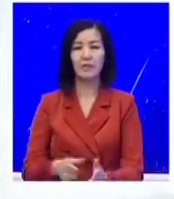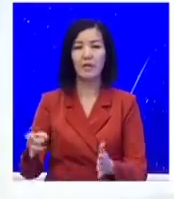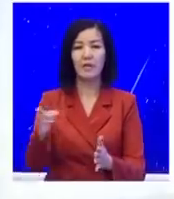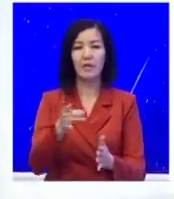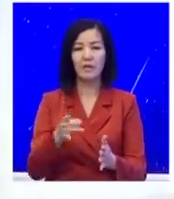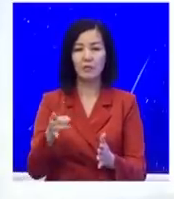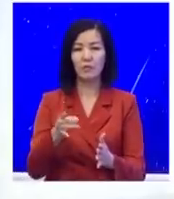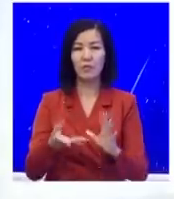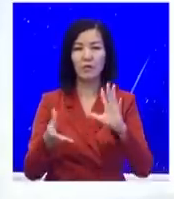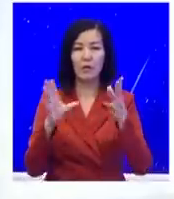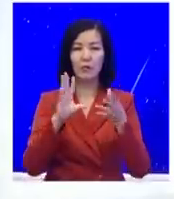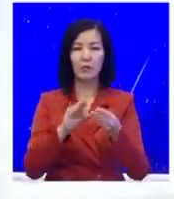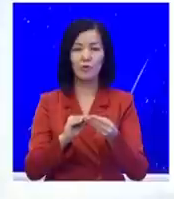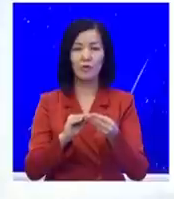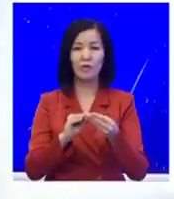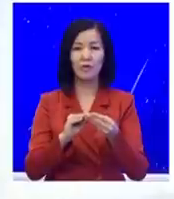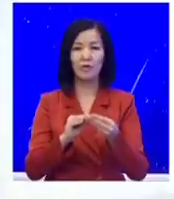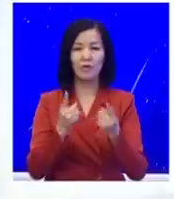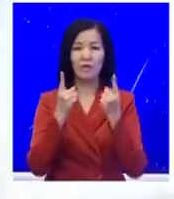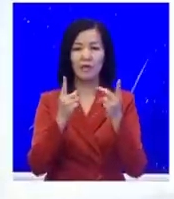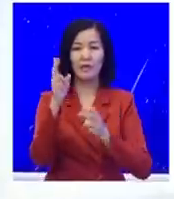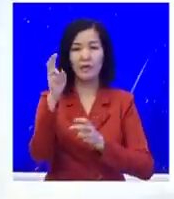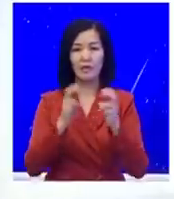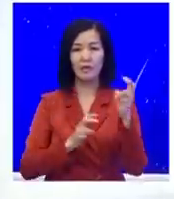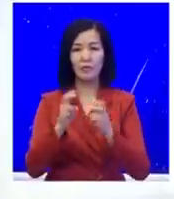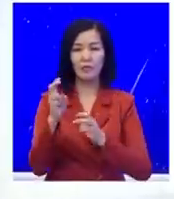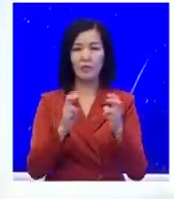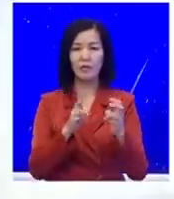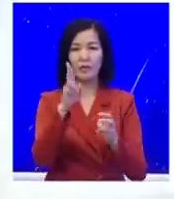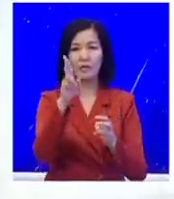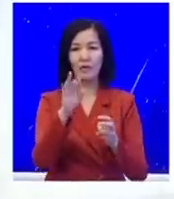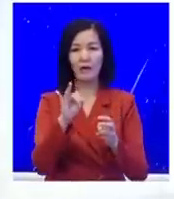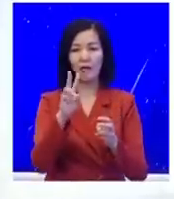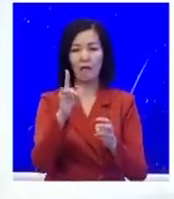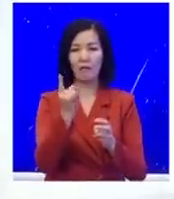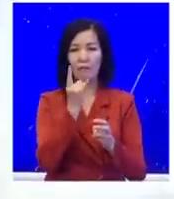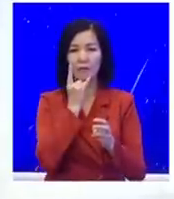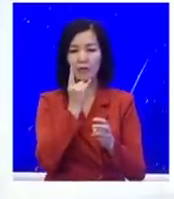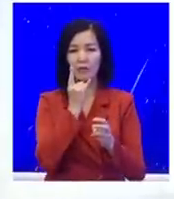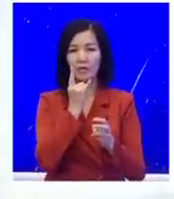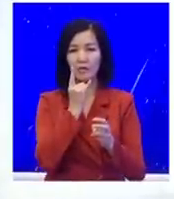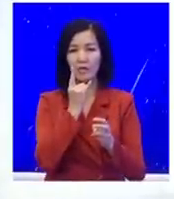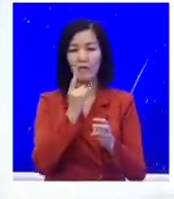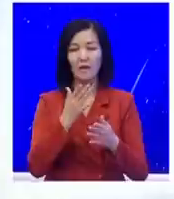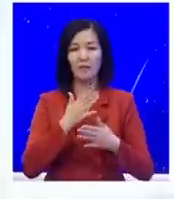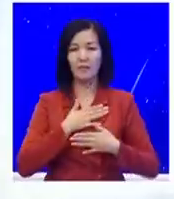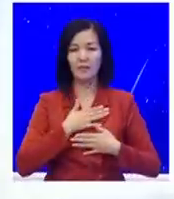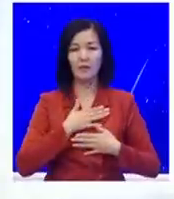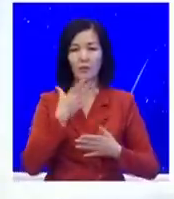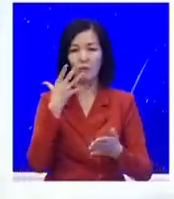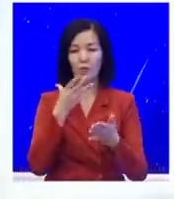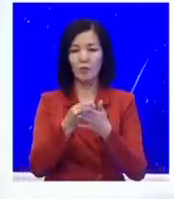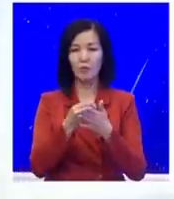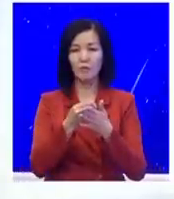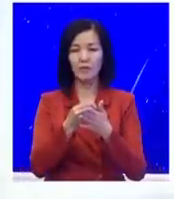Республикада осы ірі өнеркәсіптердің бірі болып саналатындықтан, оның ішінде біз шикізаттан таза өнім шығарып отырған